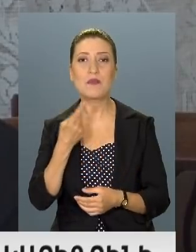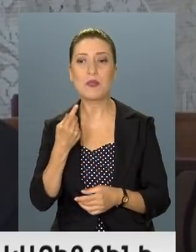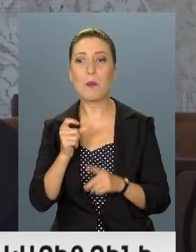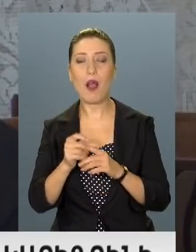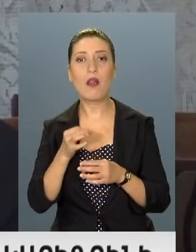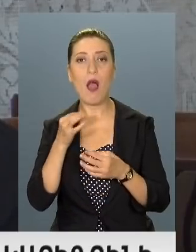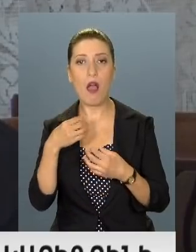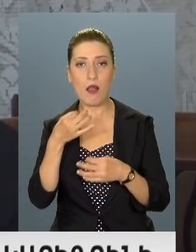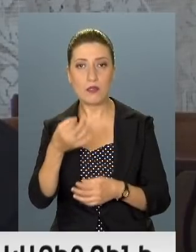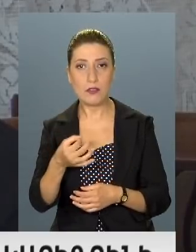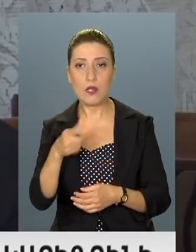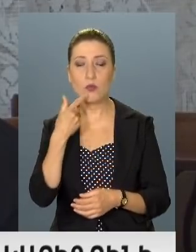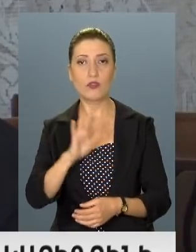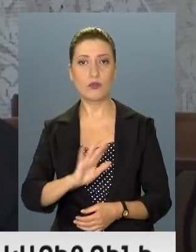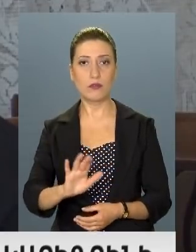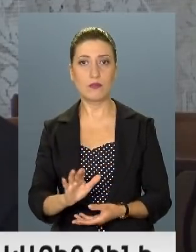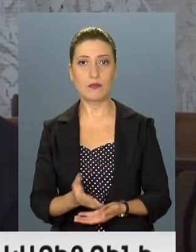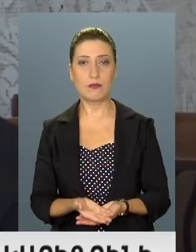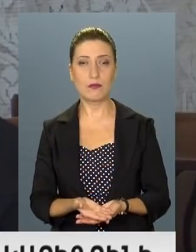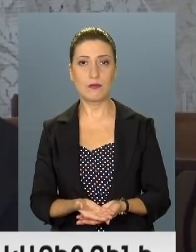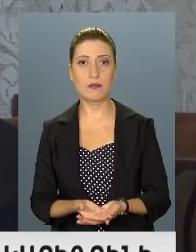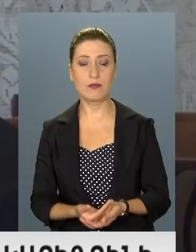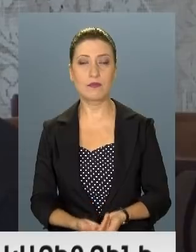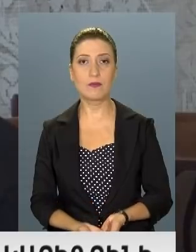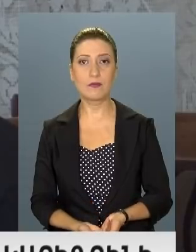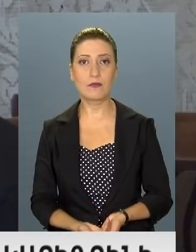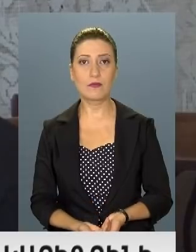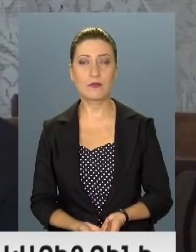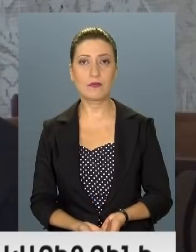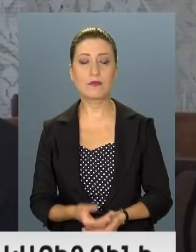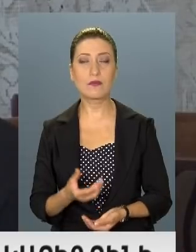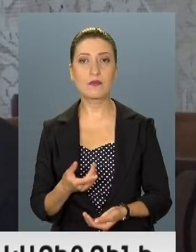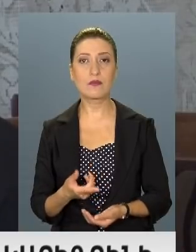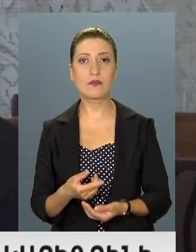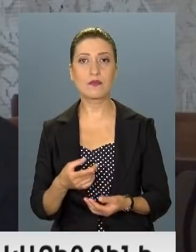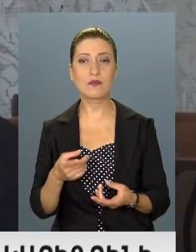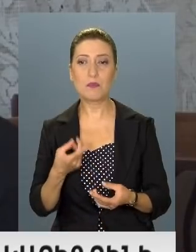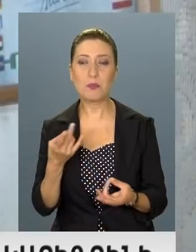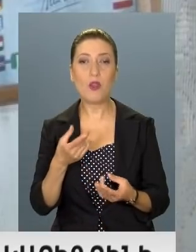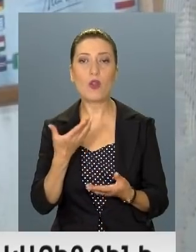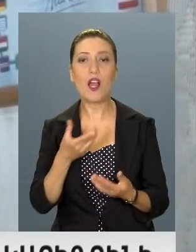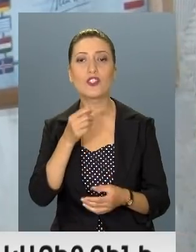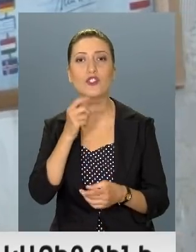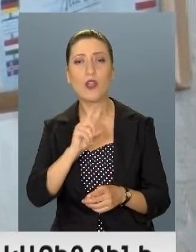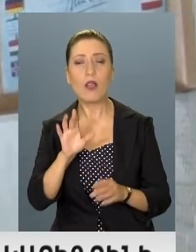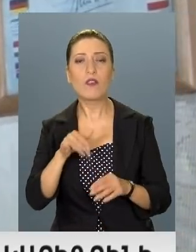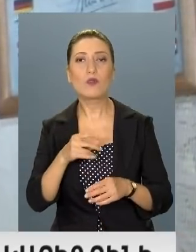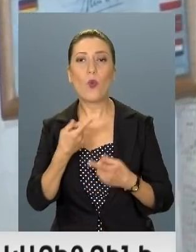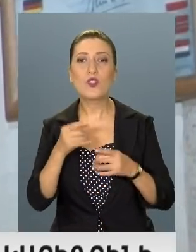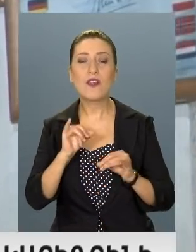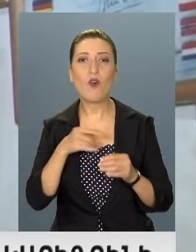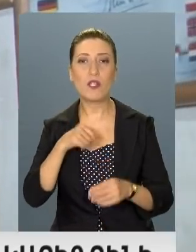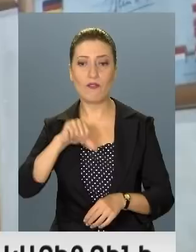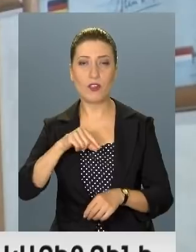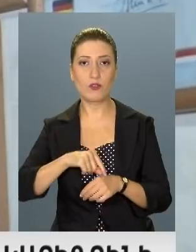չէ, ասես եկեք կա, որ ասենք նույն չեն ասում են, բայց մենք սիրե, որ ասենք դու էլ վատ չզգաս։ 3 նամակները